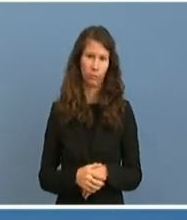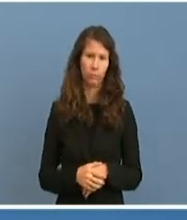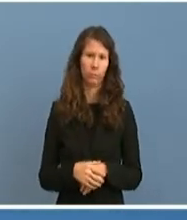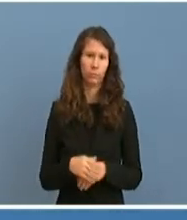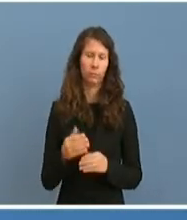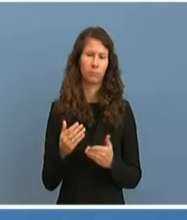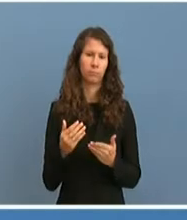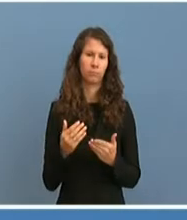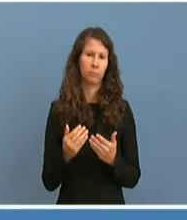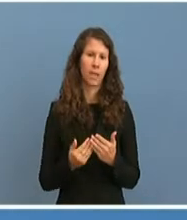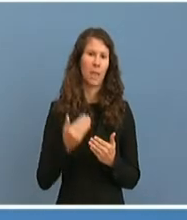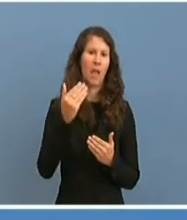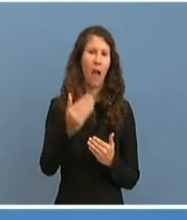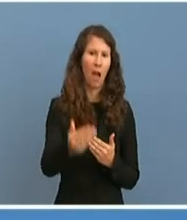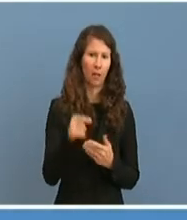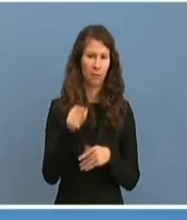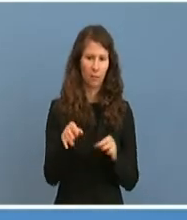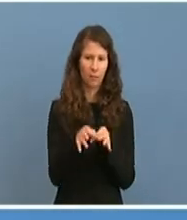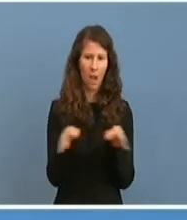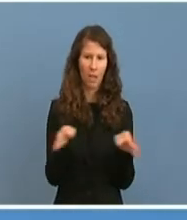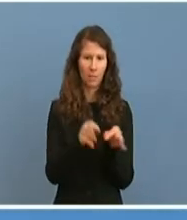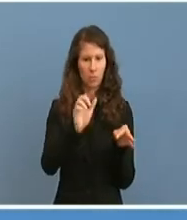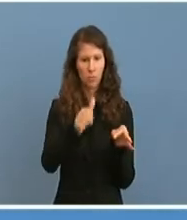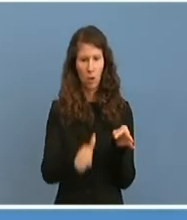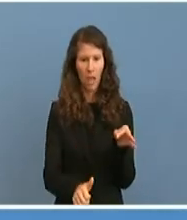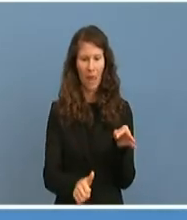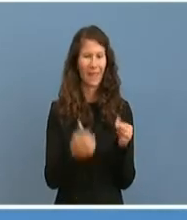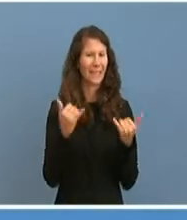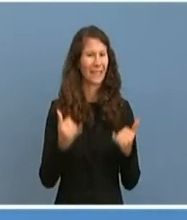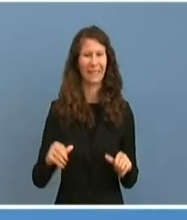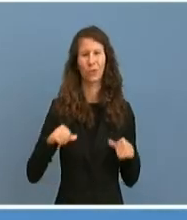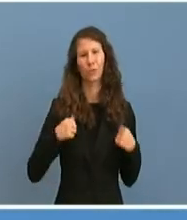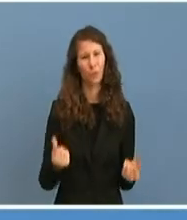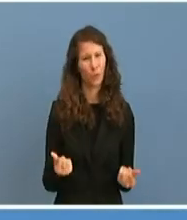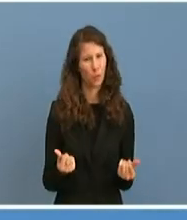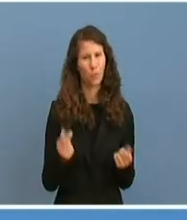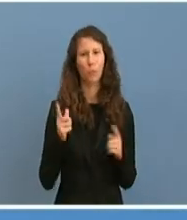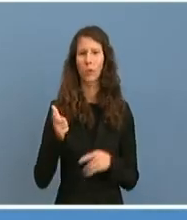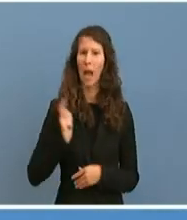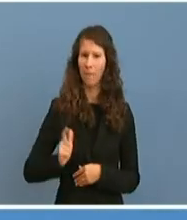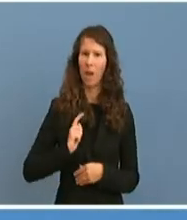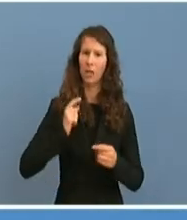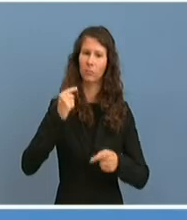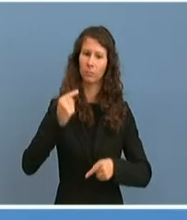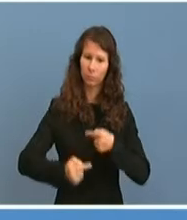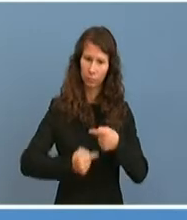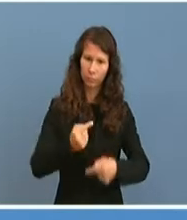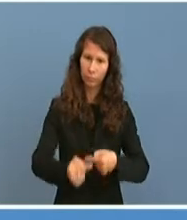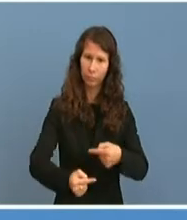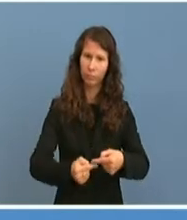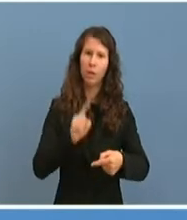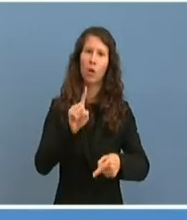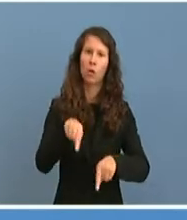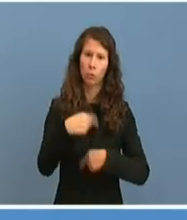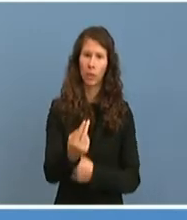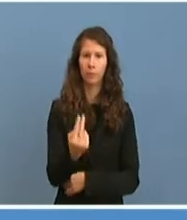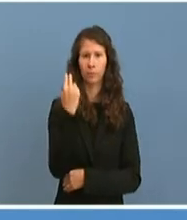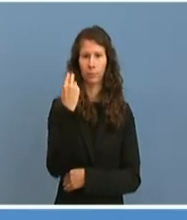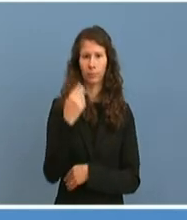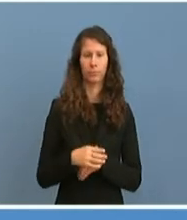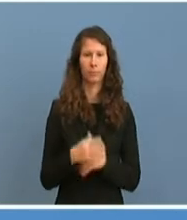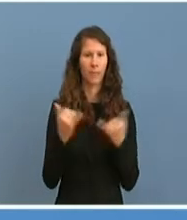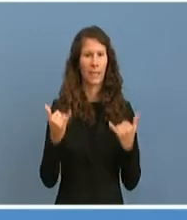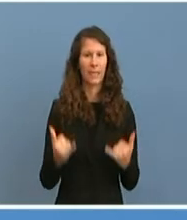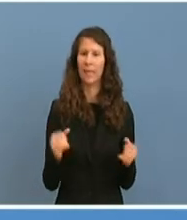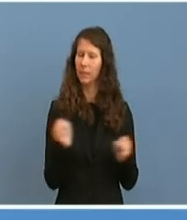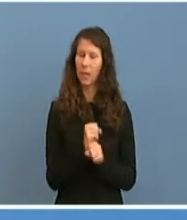Beurteilung dieser Maßnahme ist es jetzt, denke ich, einfach noch zu früh. Es ist unmöglich, jetzt zu sagen, wie sich